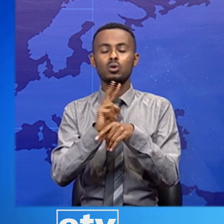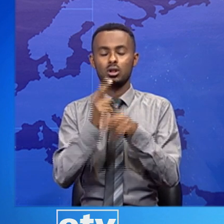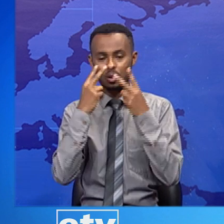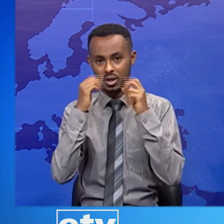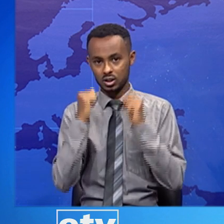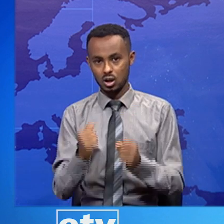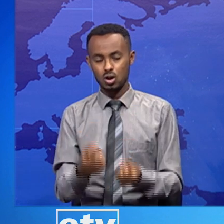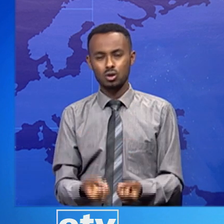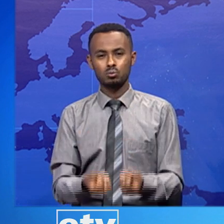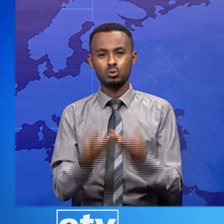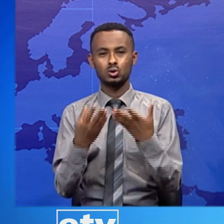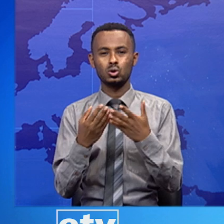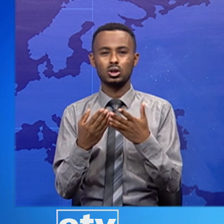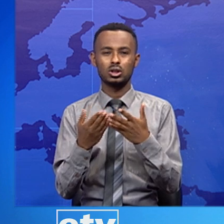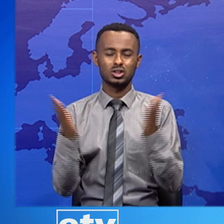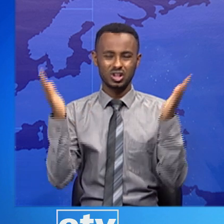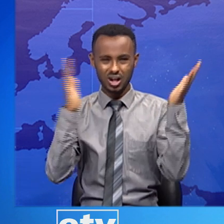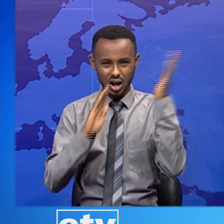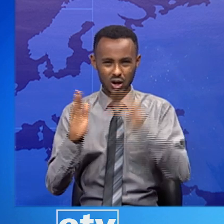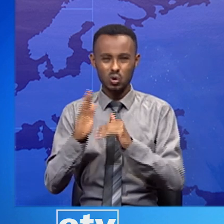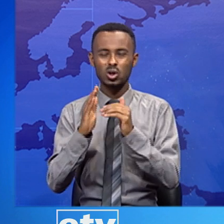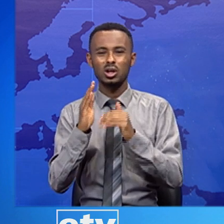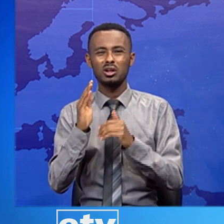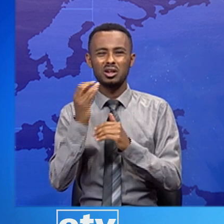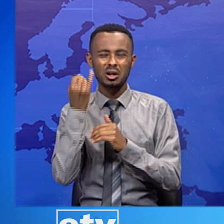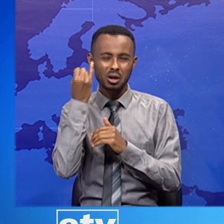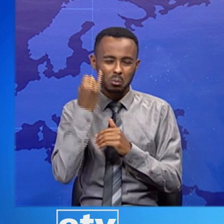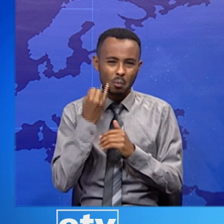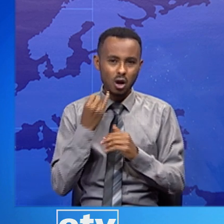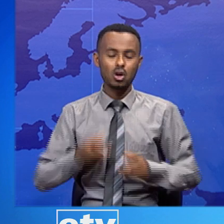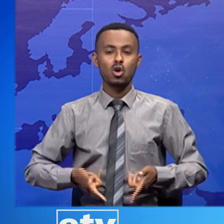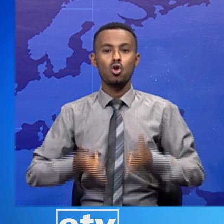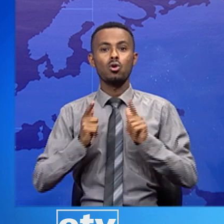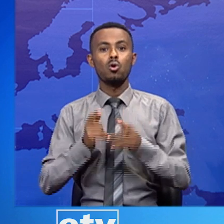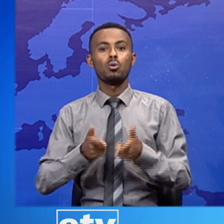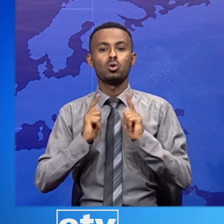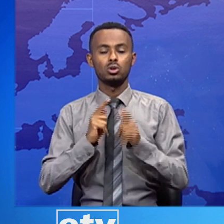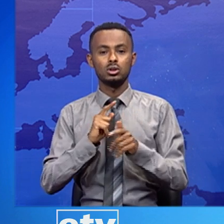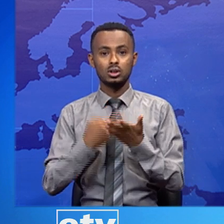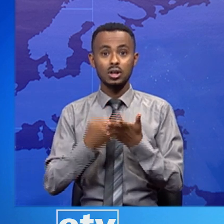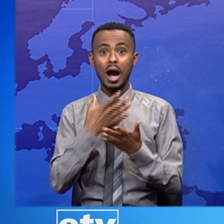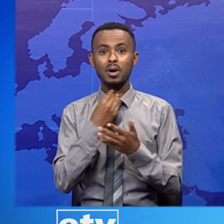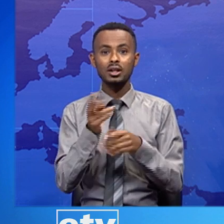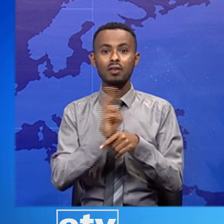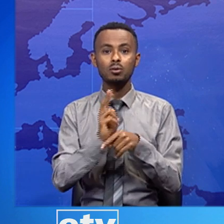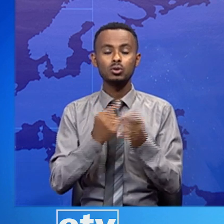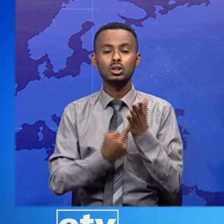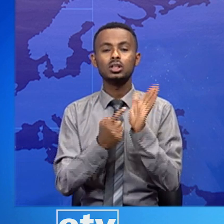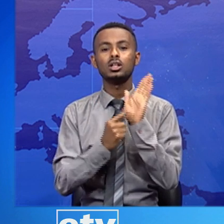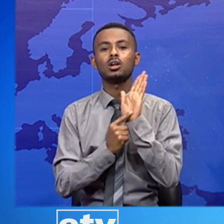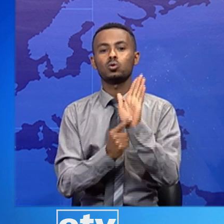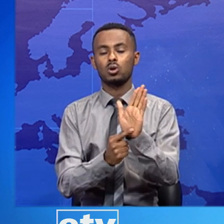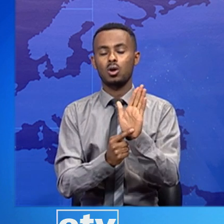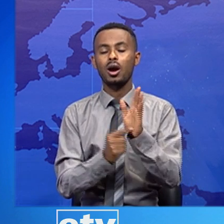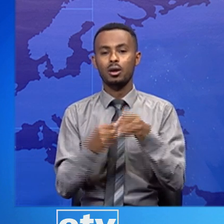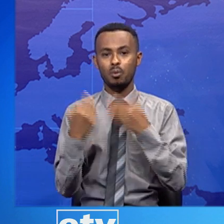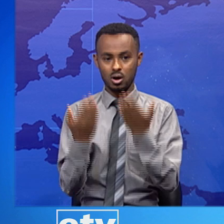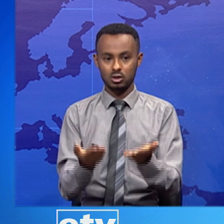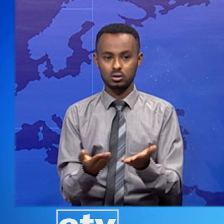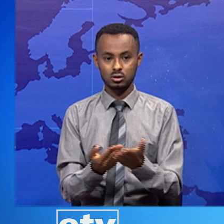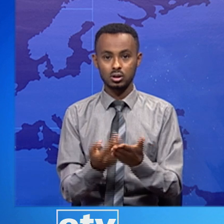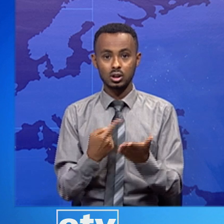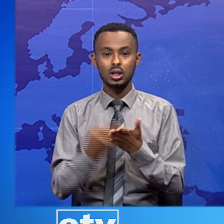ስታተስ በፊልሞቹ ላይ ማየት እንችላለን። የተጎሳቀለ የደመቀ ህይወት ላይ የአማርኛ ፊልሞች እነዚህን ነገሮች